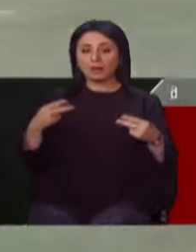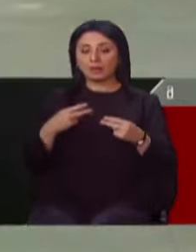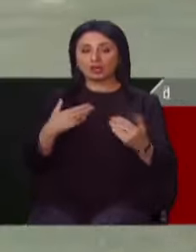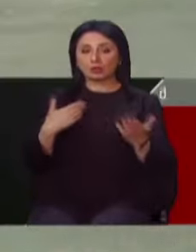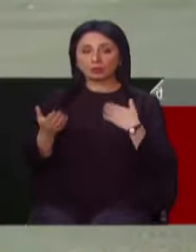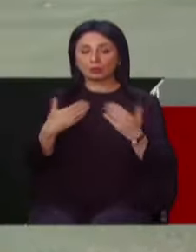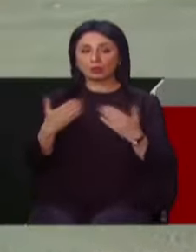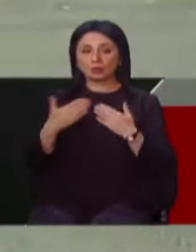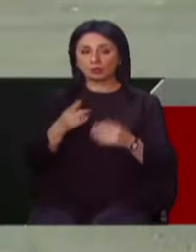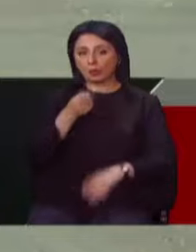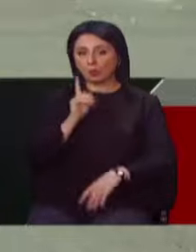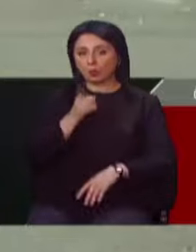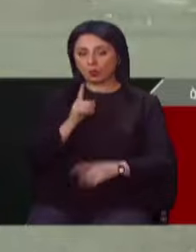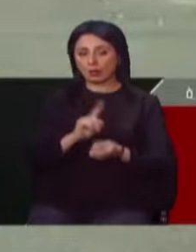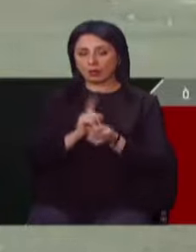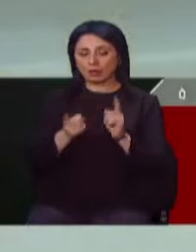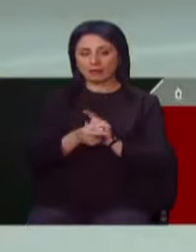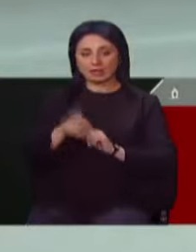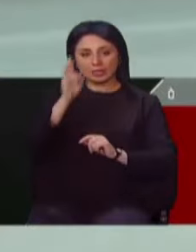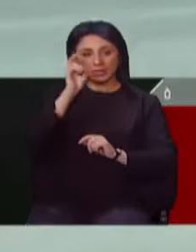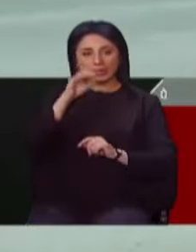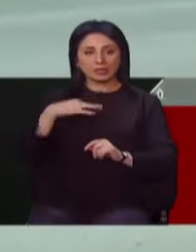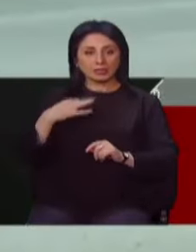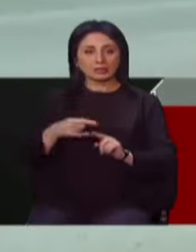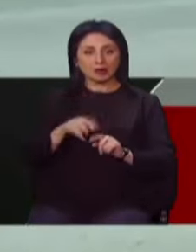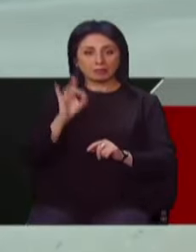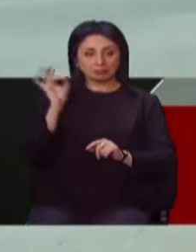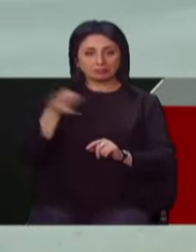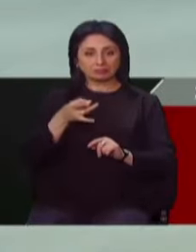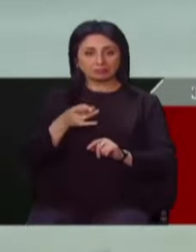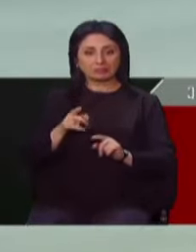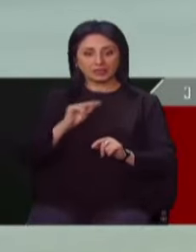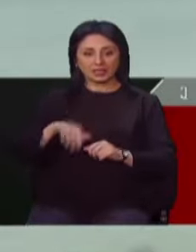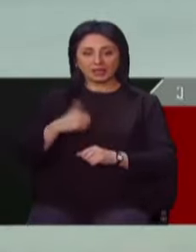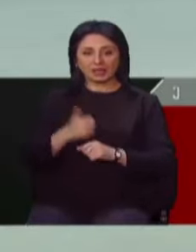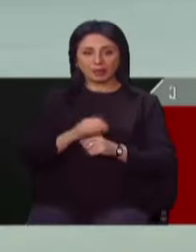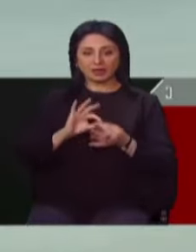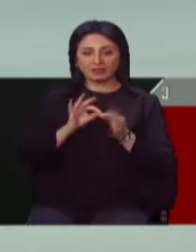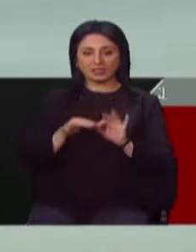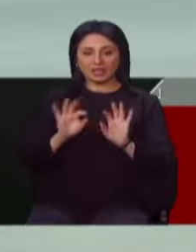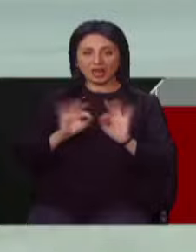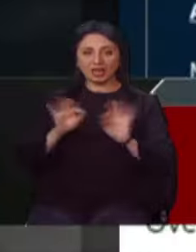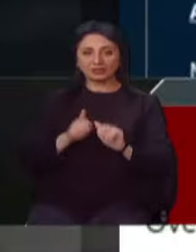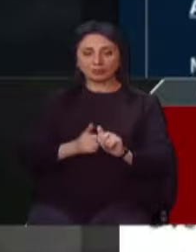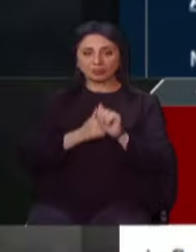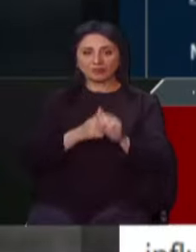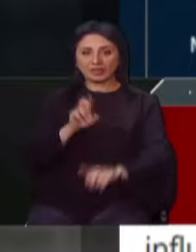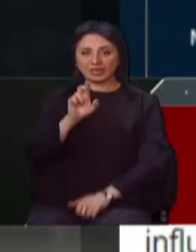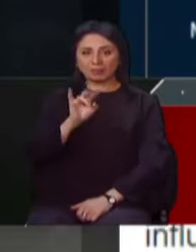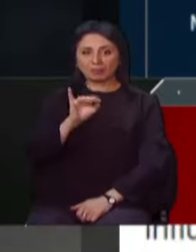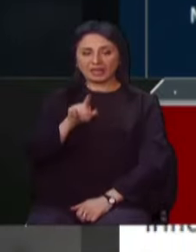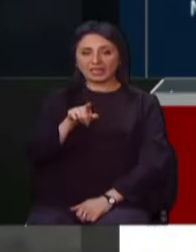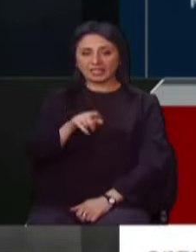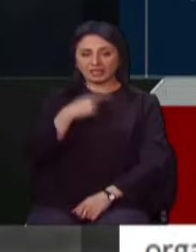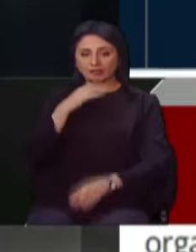პარტნიორულ ურთიერთობებს მუქარა ანაცვლებს. სახელმწიფო მდივნის ამ ანონსს მალევე დეპარტამენტის ვრცელი განცხადება მოჰყვა. ბლინკენის